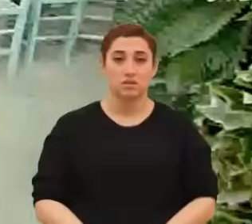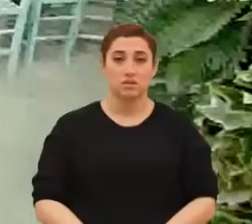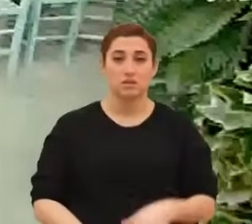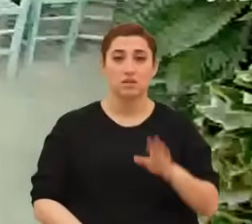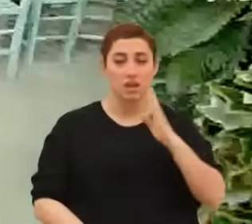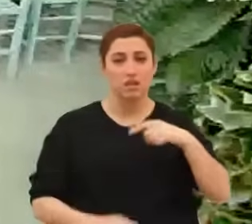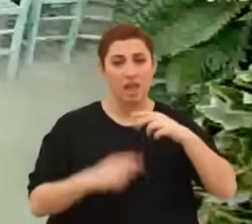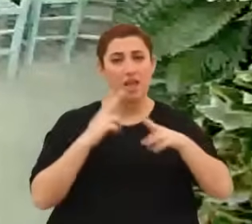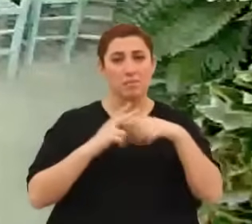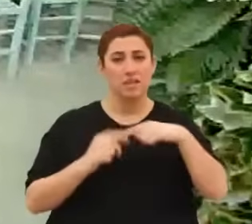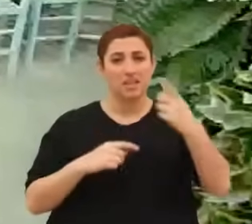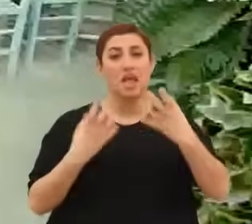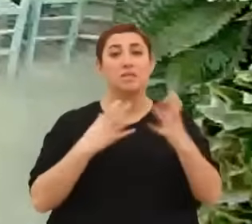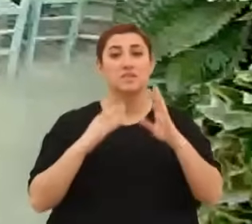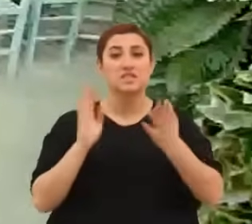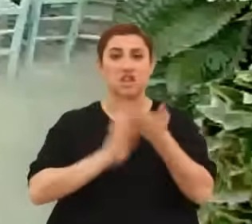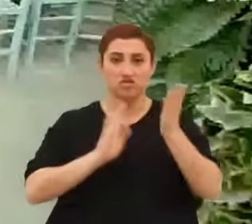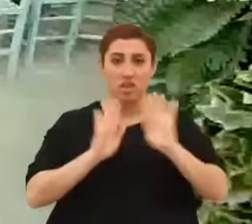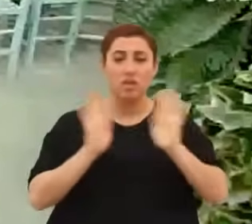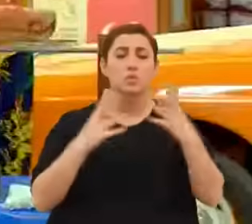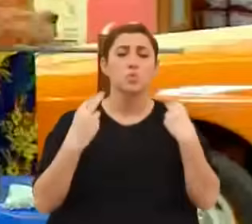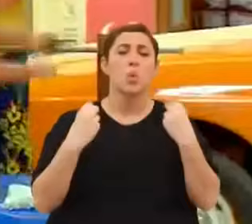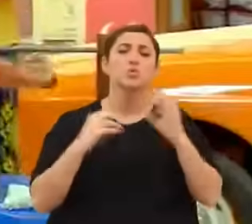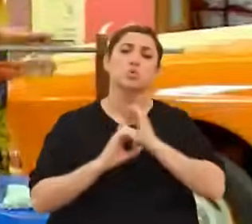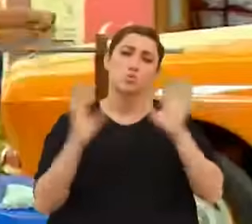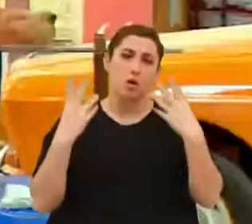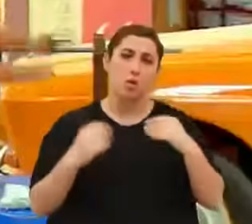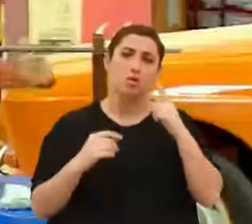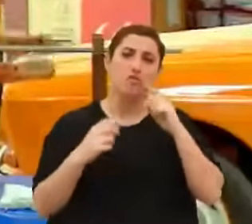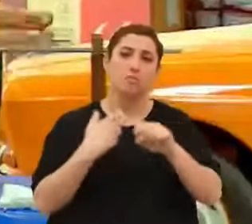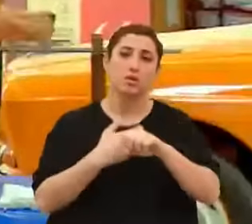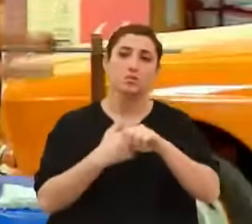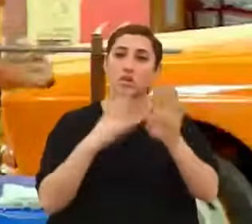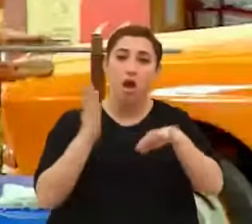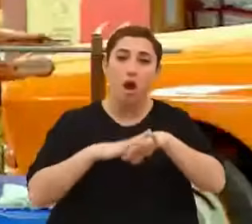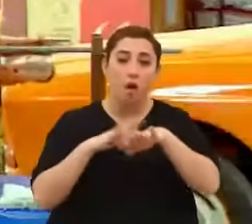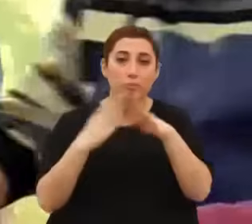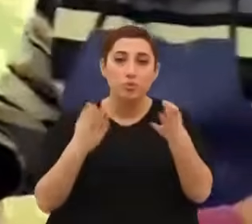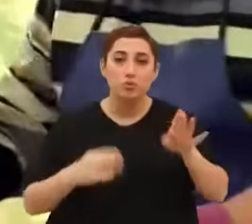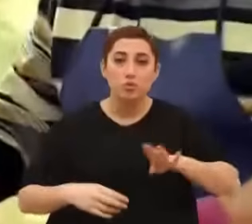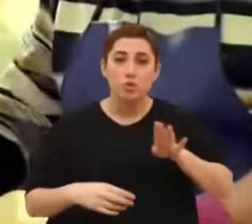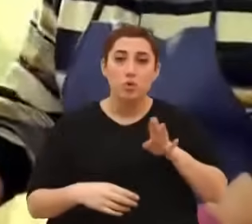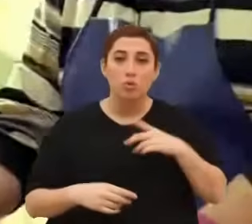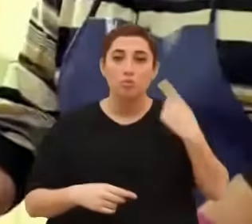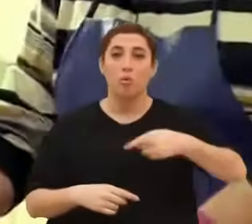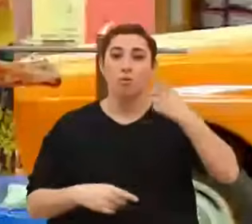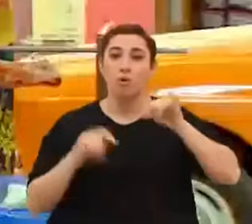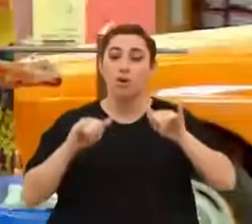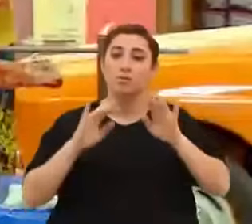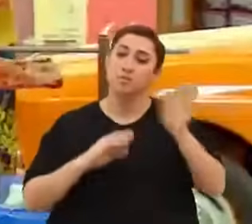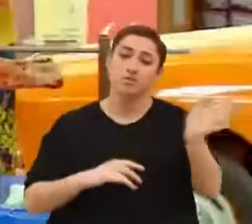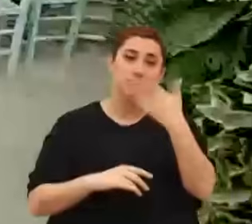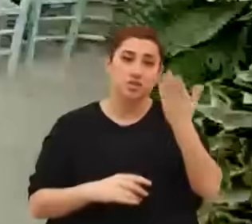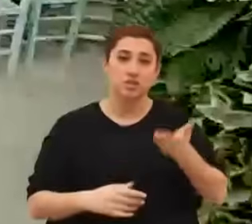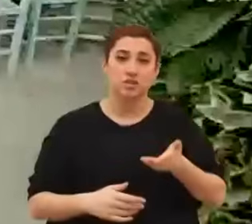Yeter geç geç geç hemen yanmasan. Salçası yeter. Yeter çok güzel tam kıvamında oldu vallahi maşallah. Ay, ay, ne yapıyorsun oğlum? Motora bağladın ya çıkır